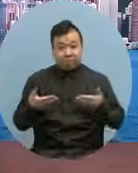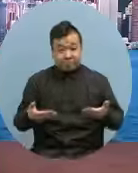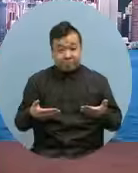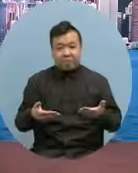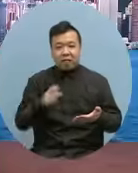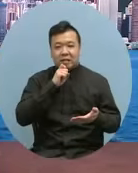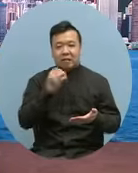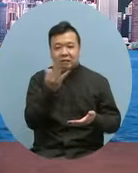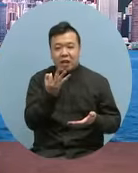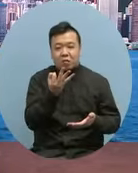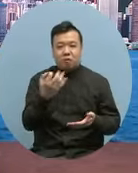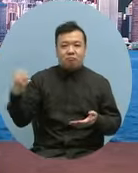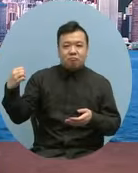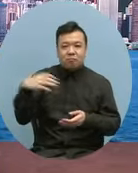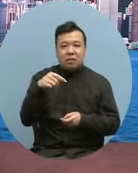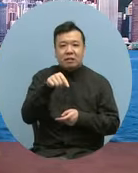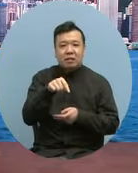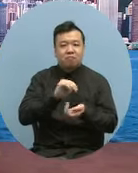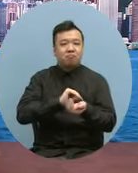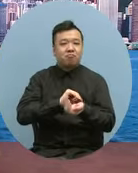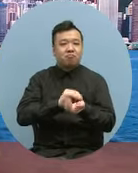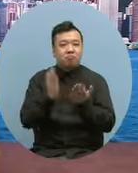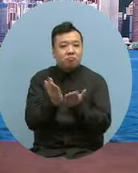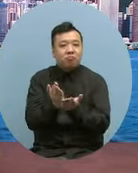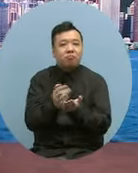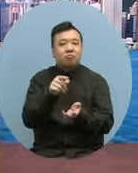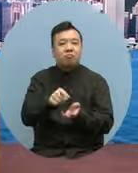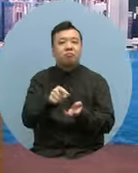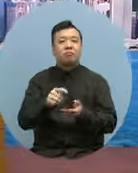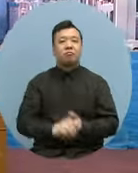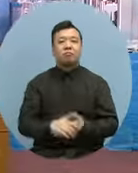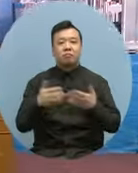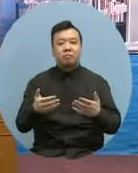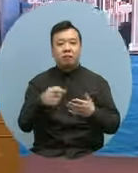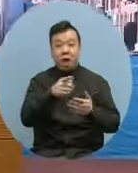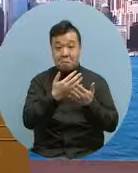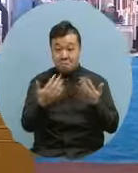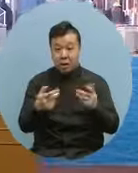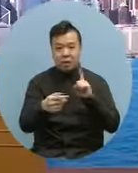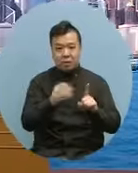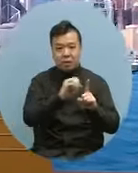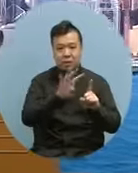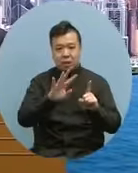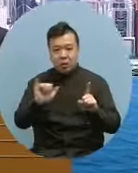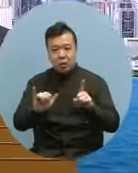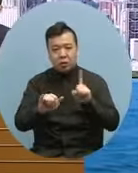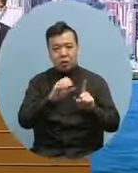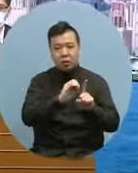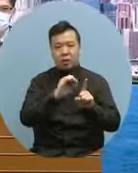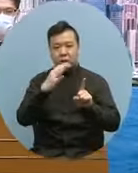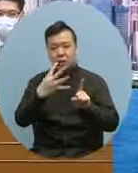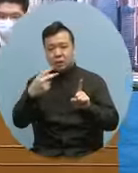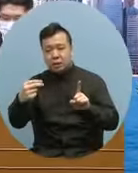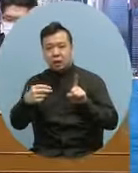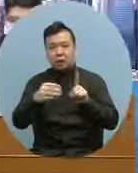今日我哋有三宗嘅輸入性個案啦。咁係個案個編號係1046、1047同埋1048